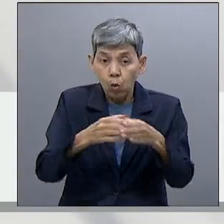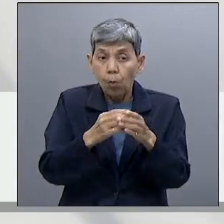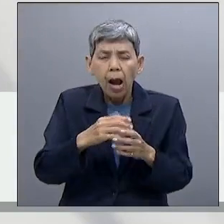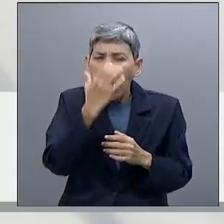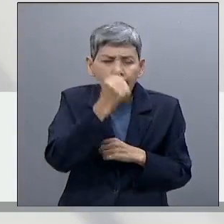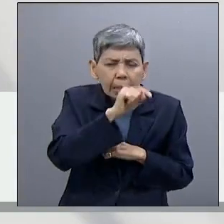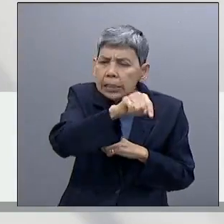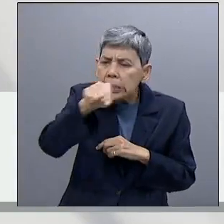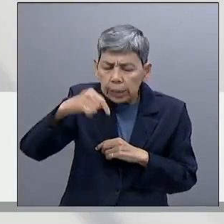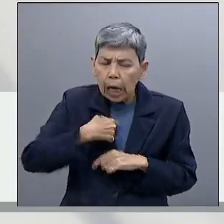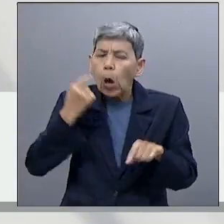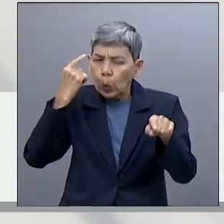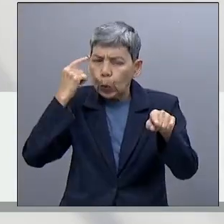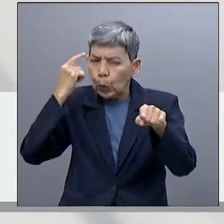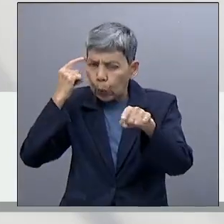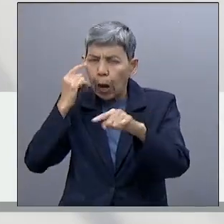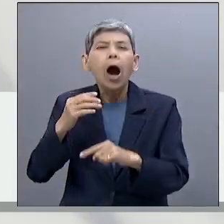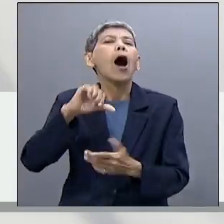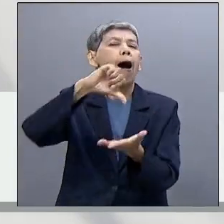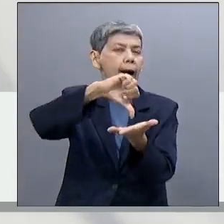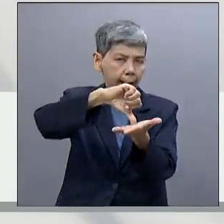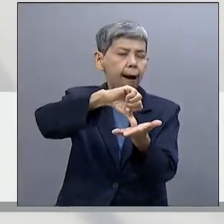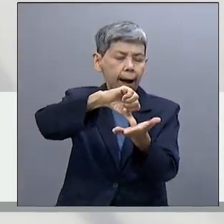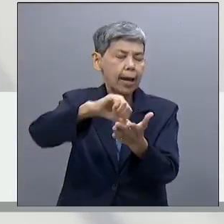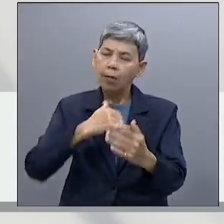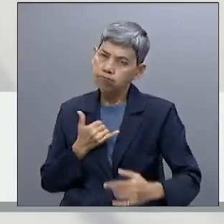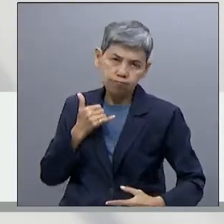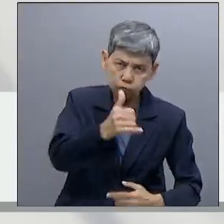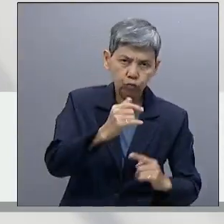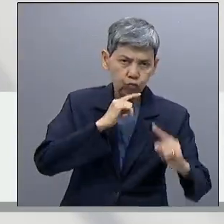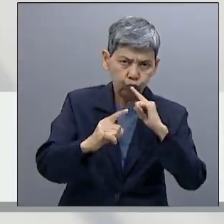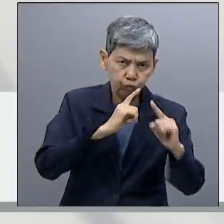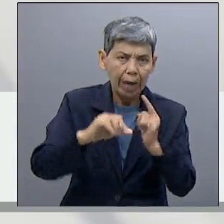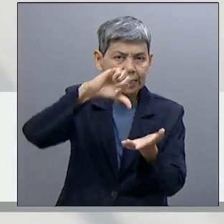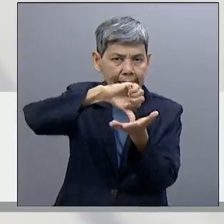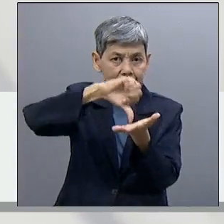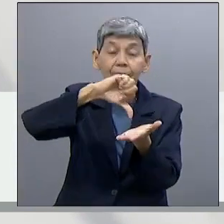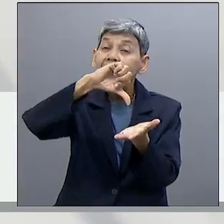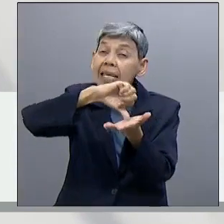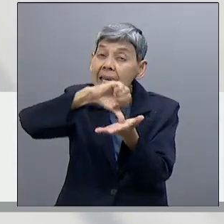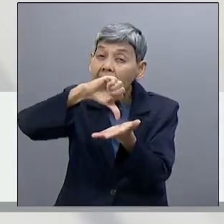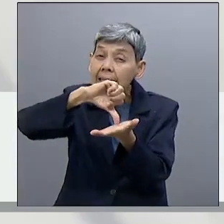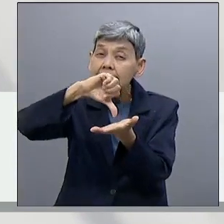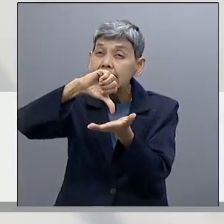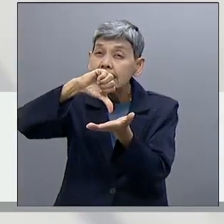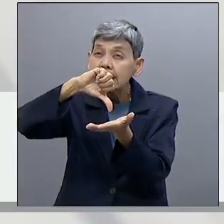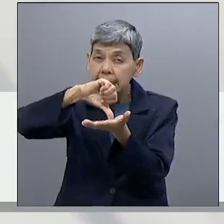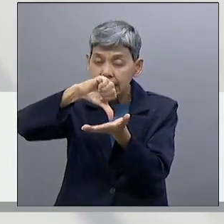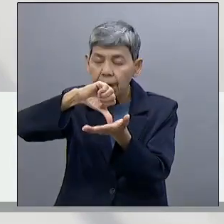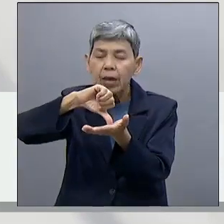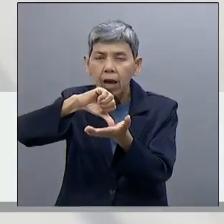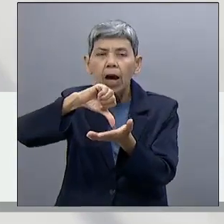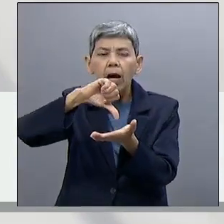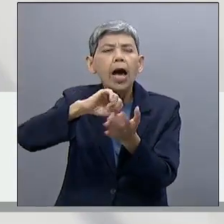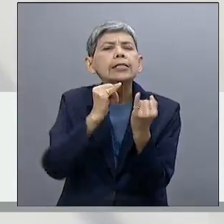ไหนเราก็รู้ว่าเขาอยู่ที่ประเทศอิหร่านน ะ และประเทศอิหร่านเนี่ยหนึ่งเขาก็คุ้นเ